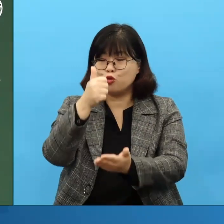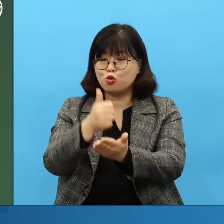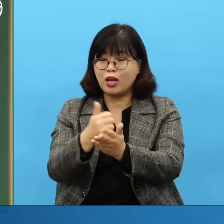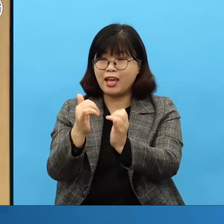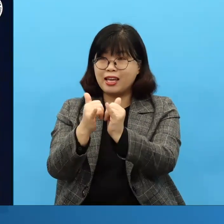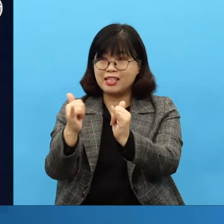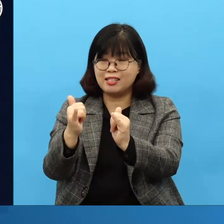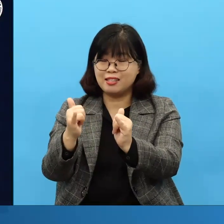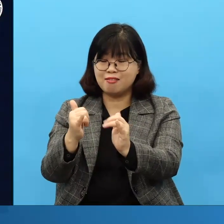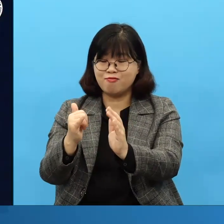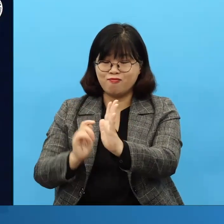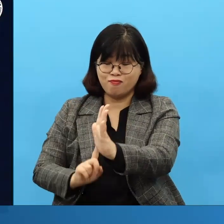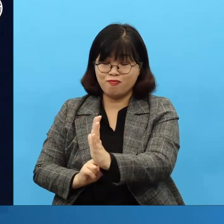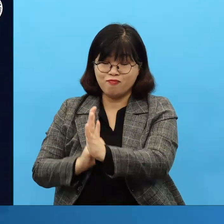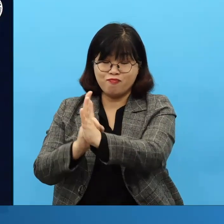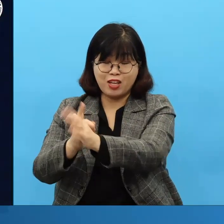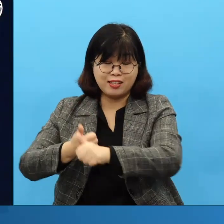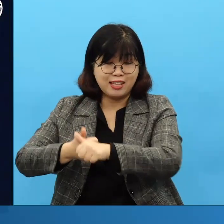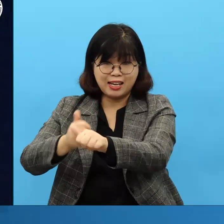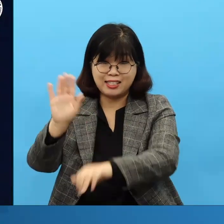아니고요.